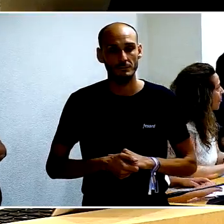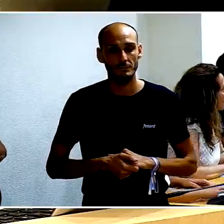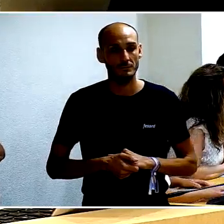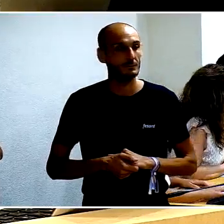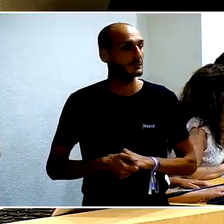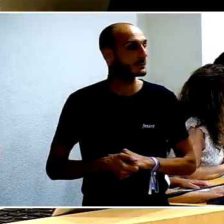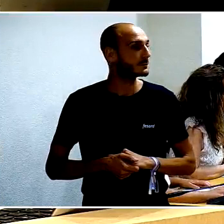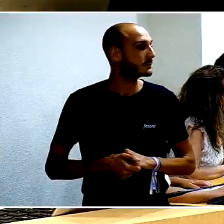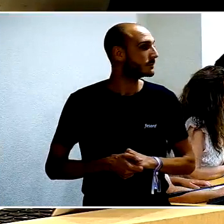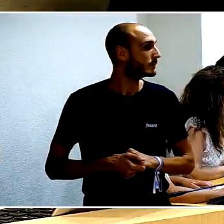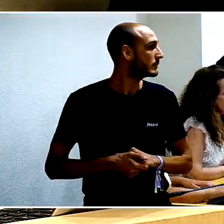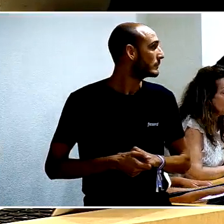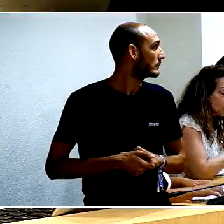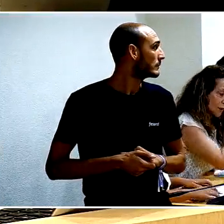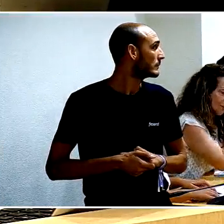Ho ha tret a col·lació